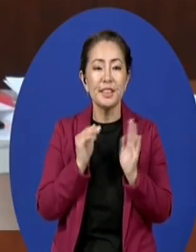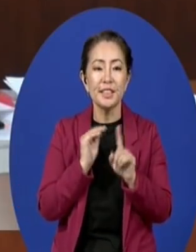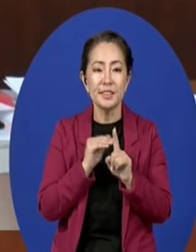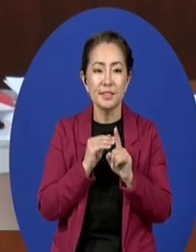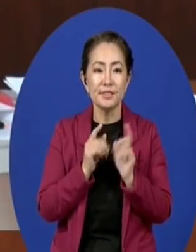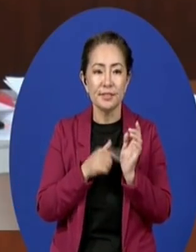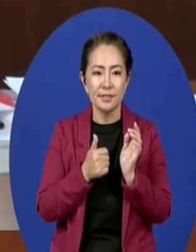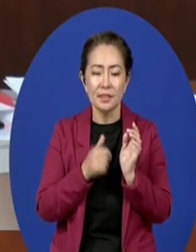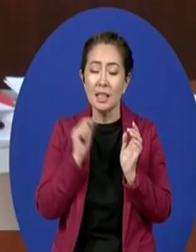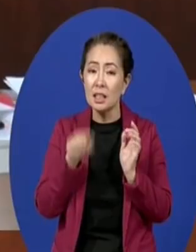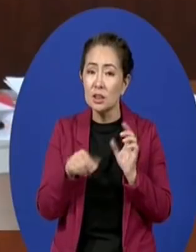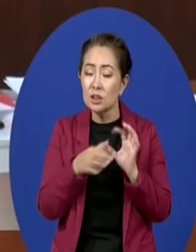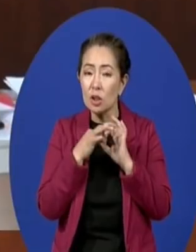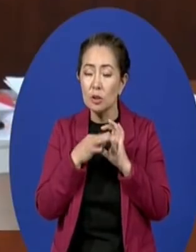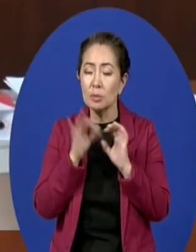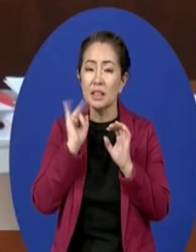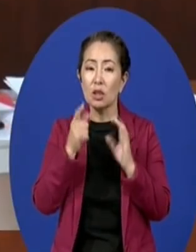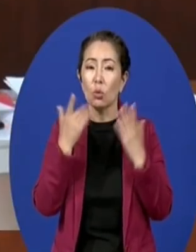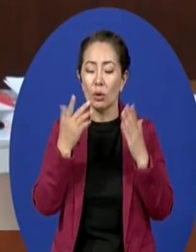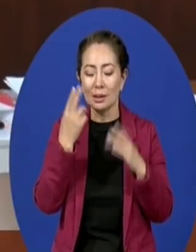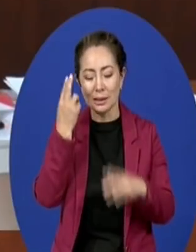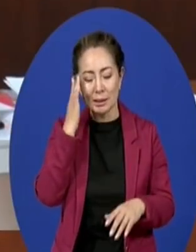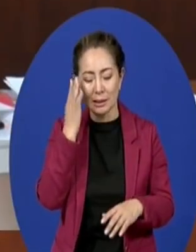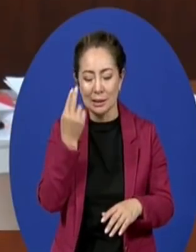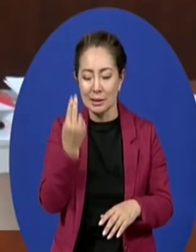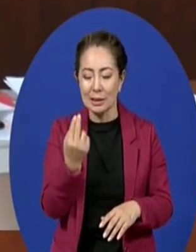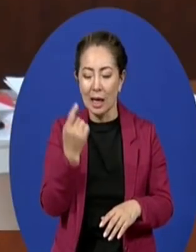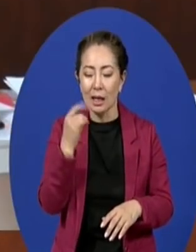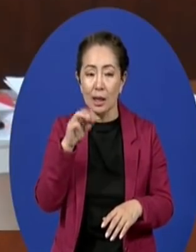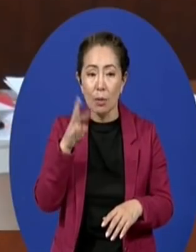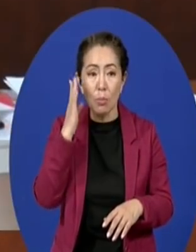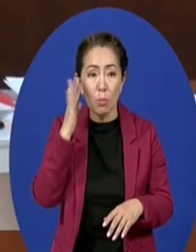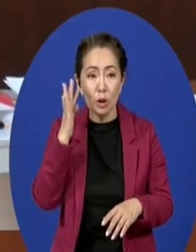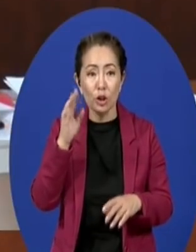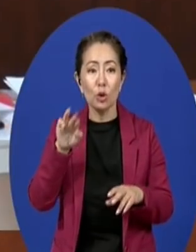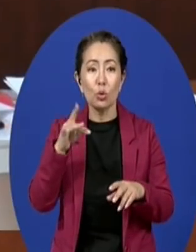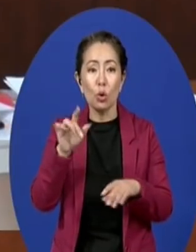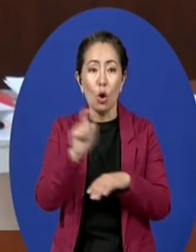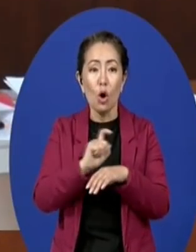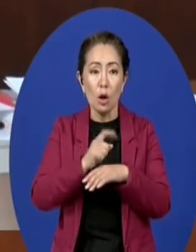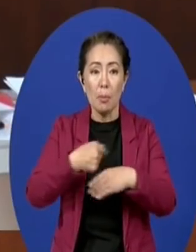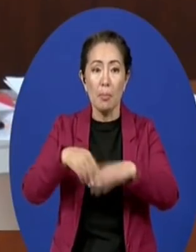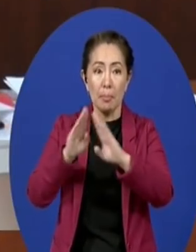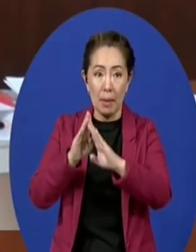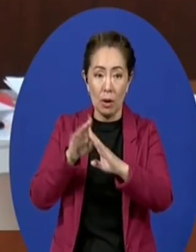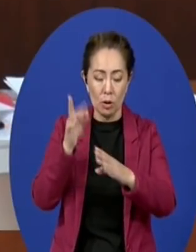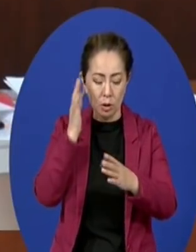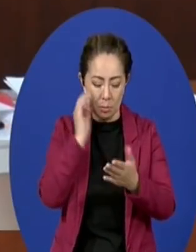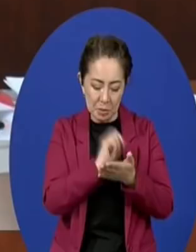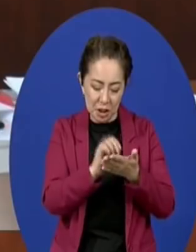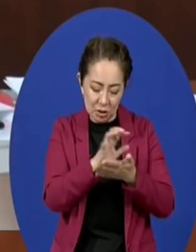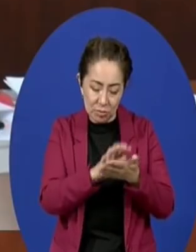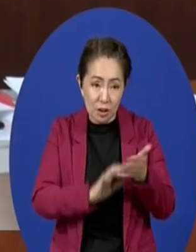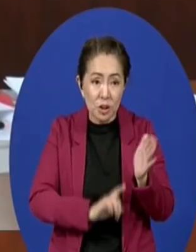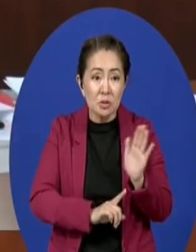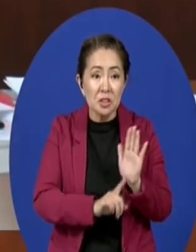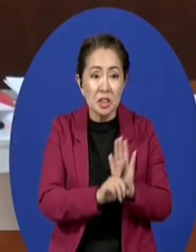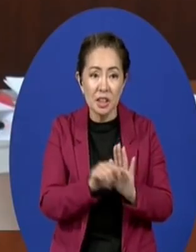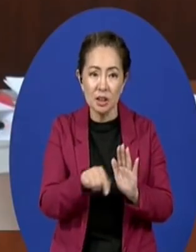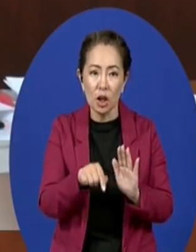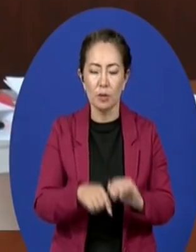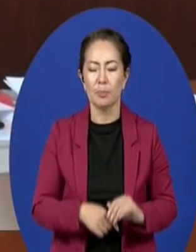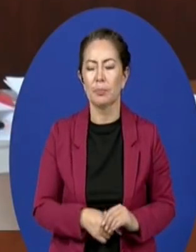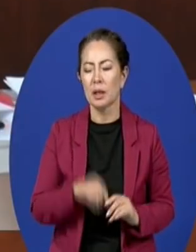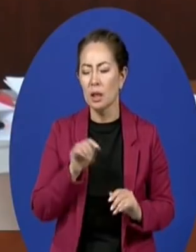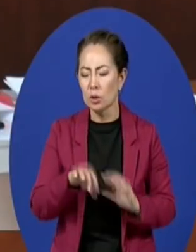байгаа. Энэ чүднээс улсын хурал цахим бодлогын төр хороо гэдгийг байгуулсан. Бодлогын бичиг баримтууд дөнгөж боловсруулж эхэлж байгаа. Иймд